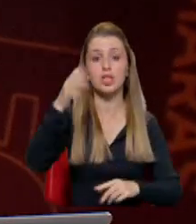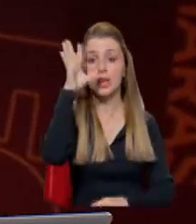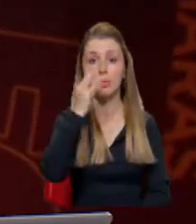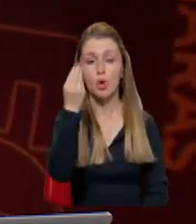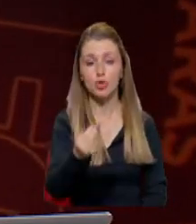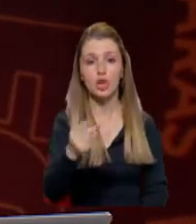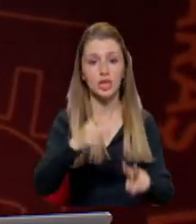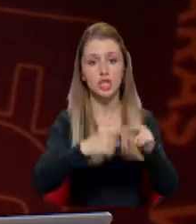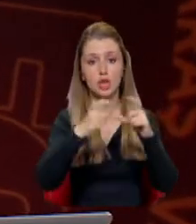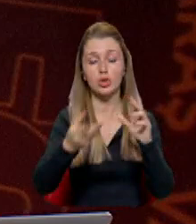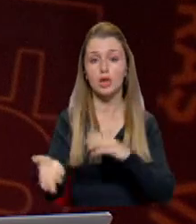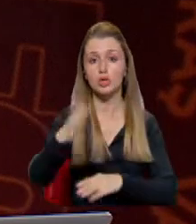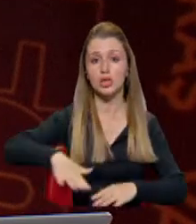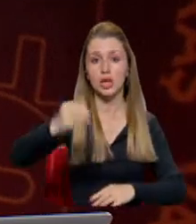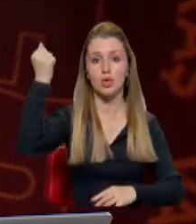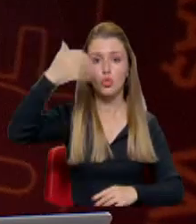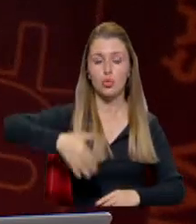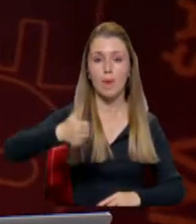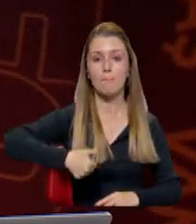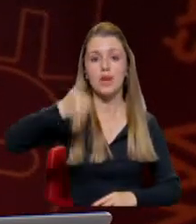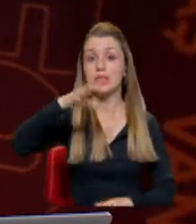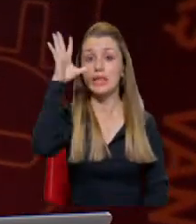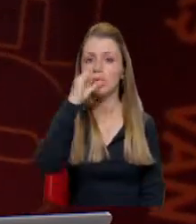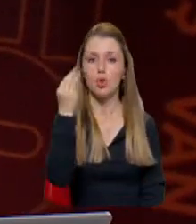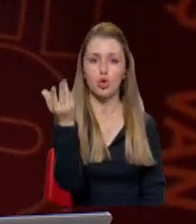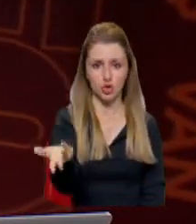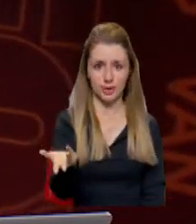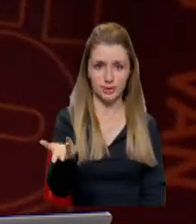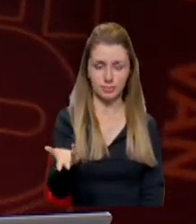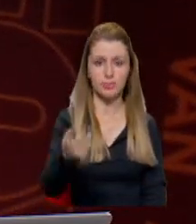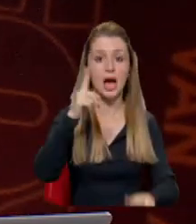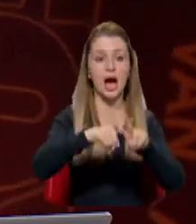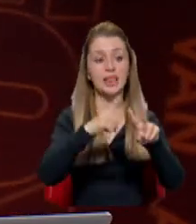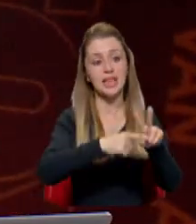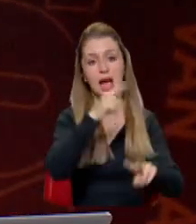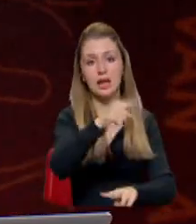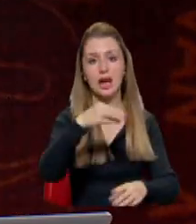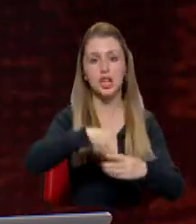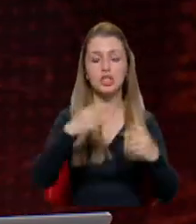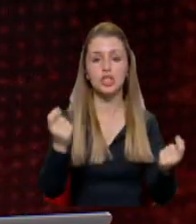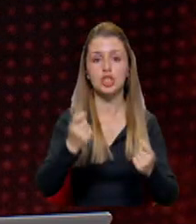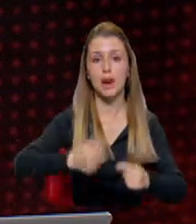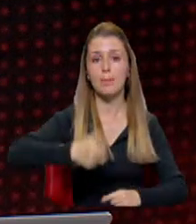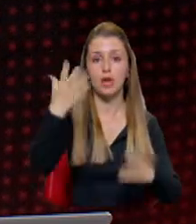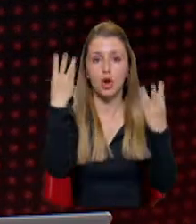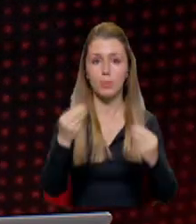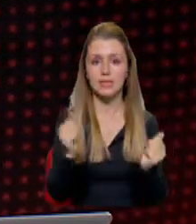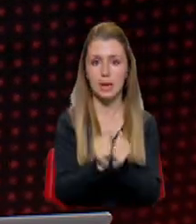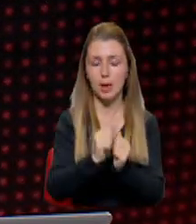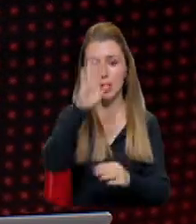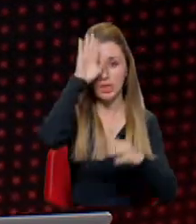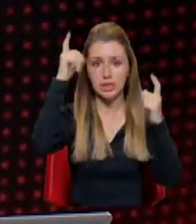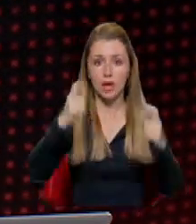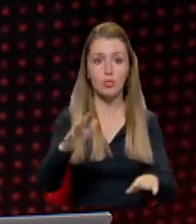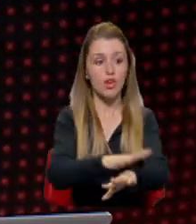Yaşar Güler'den sonra Genelkurmay Başkanlığı koltuğuna Kim oturacak Ali Yerlikaya'nın İçişleri Bakanı olmasıyla İstanbul'da